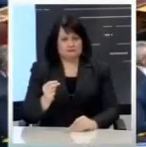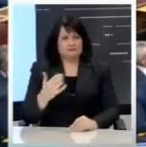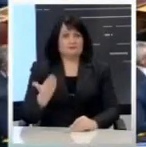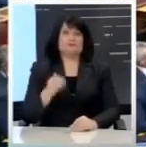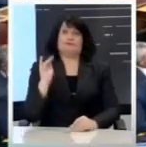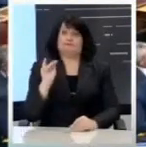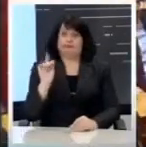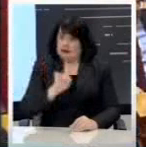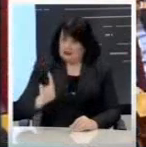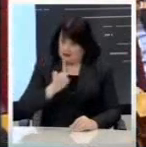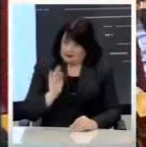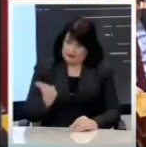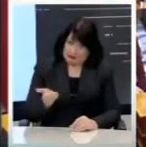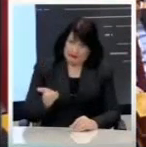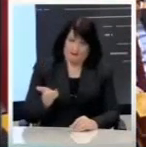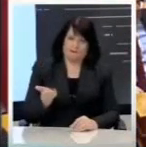Κύριε Μητσοτάκη,